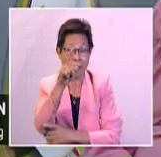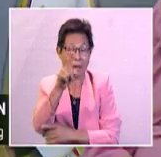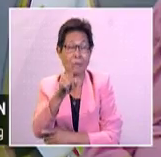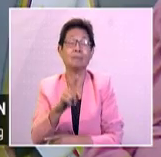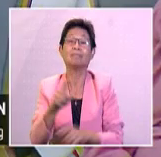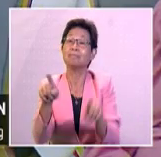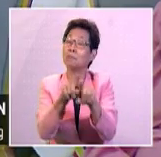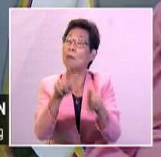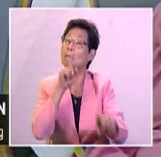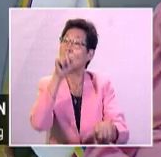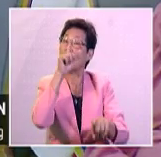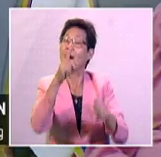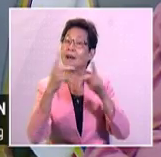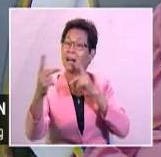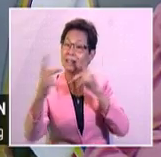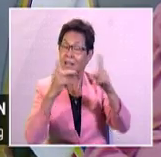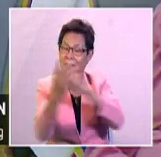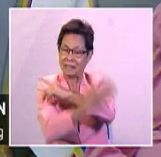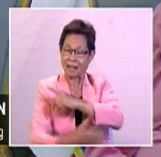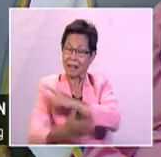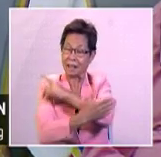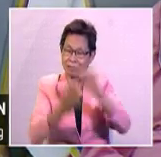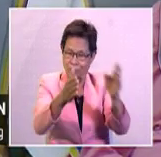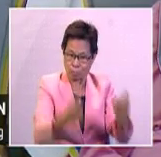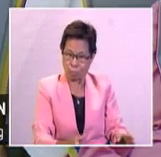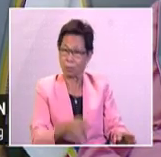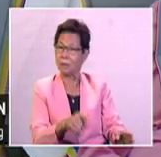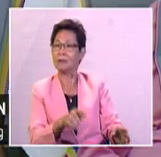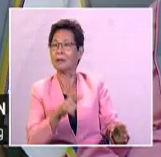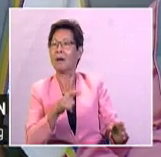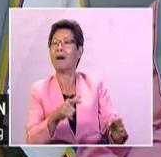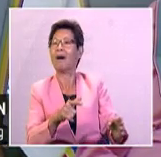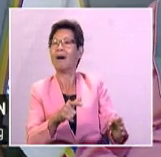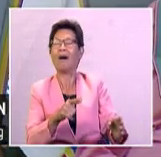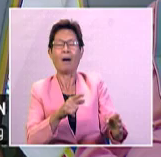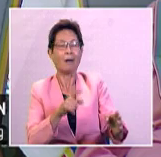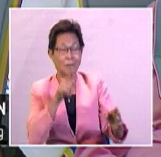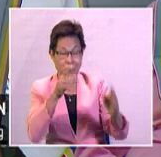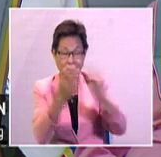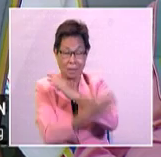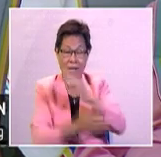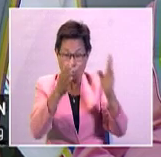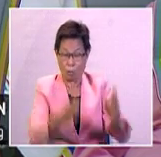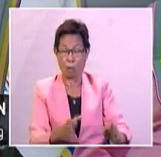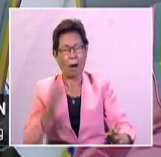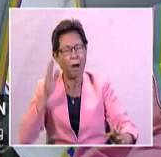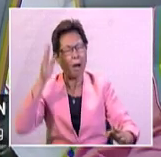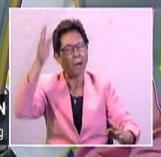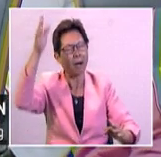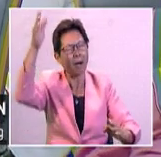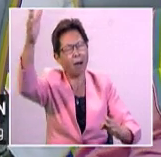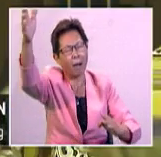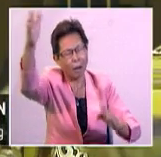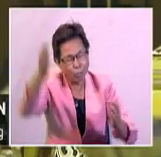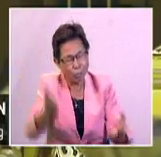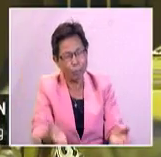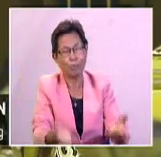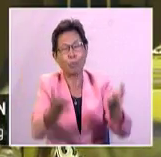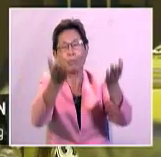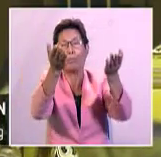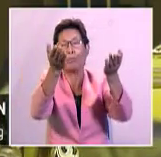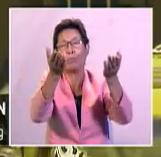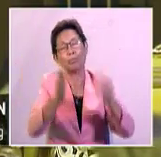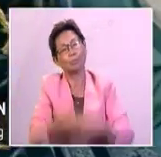dikata, negarawan ulung tidak lapuk ditelan zaman dan tidak usang dimamah